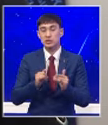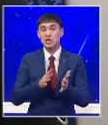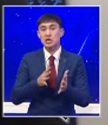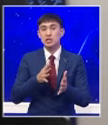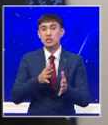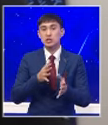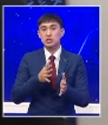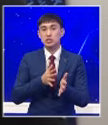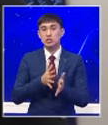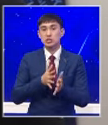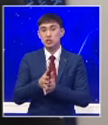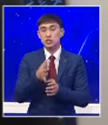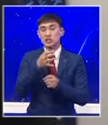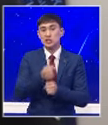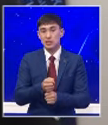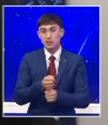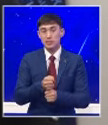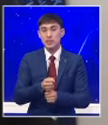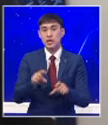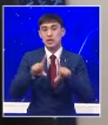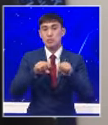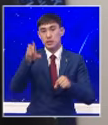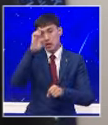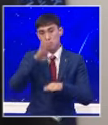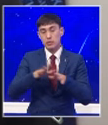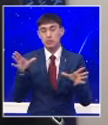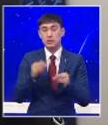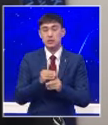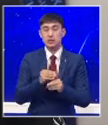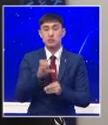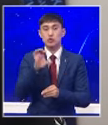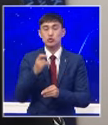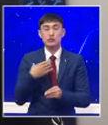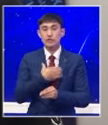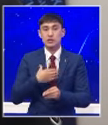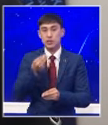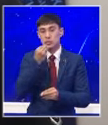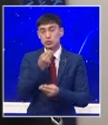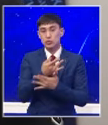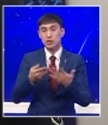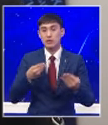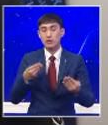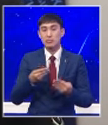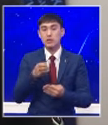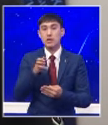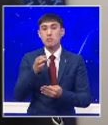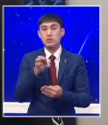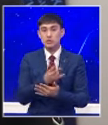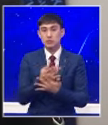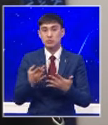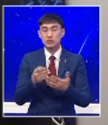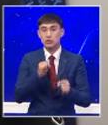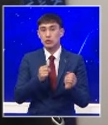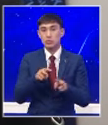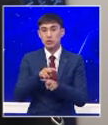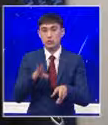қысқартылды. Департамент пен әкімдікпен бірлесіп әлеуметтік маңызы бар азық түлік тауарлары мен жаңармай бағасына тұрақты